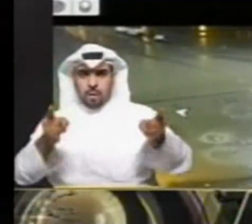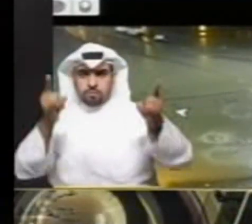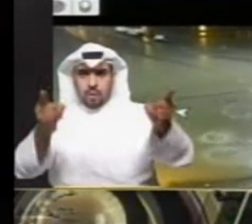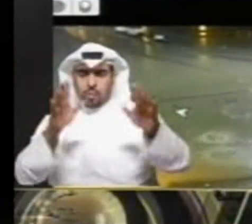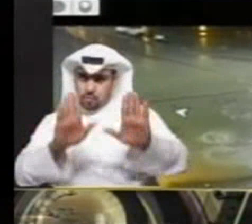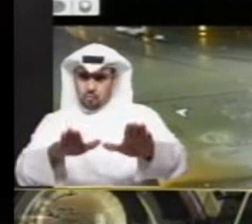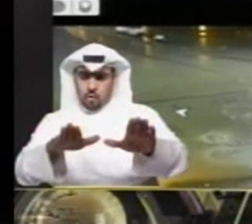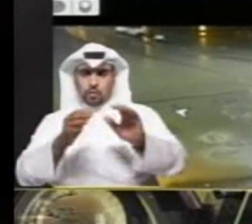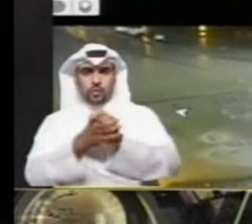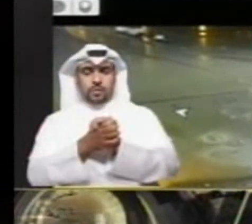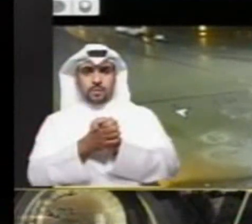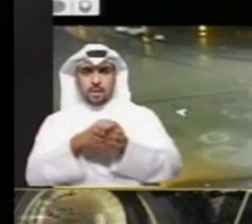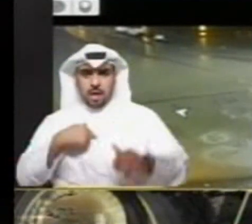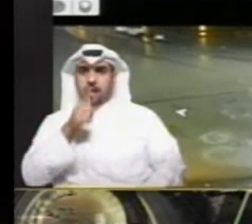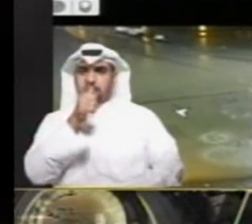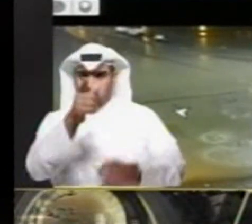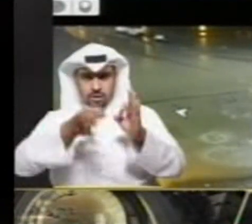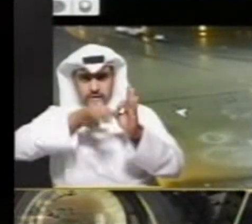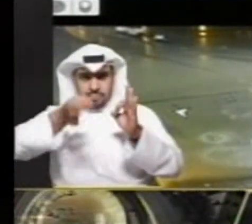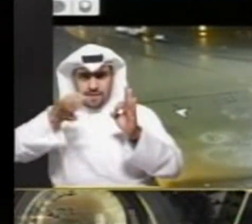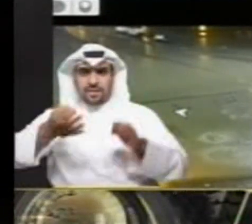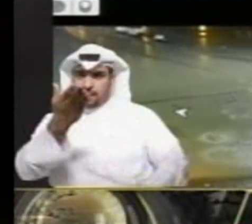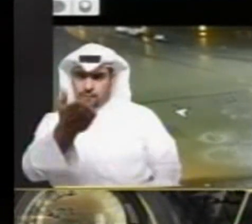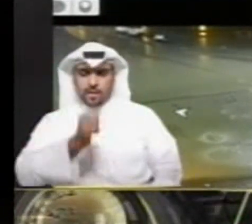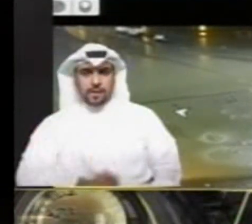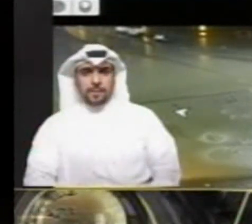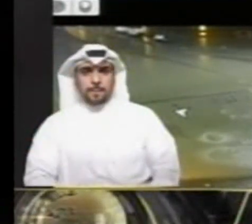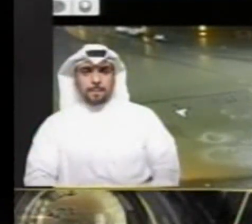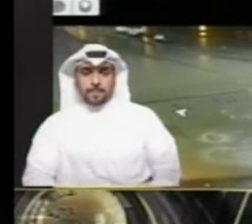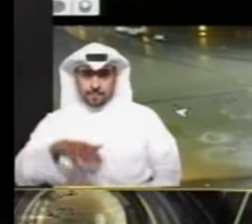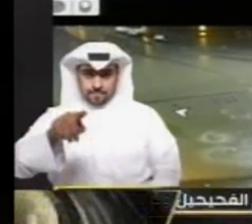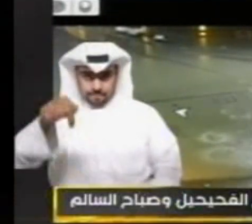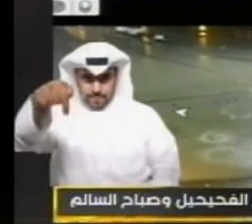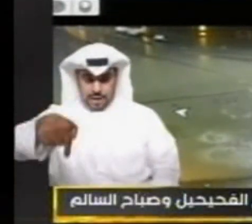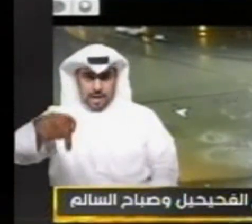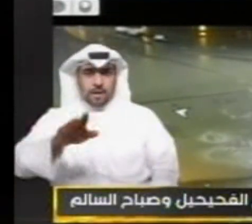الو، تفضل العقيد محمد، تفضل. اي نعم، عندنا الان